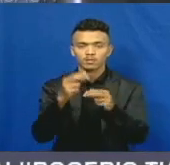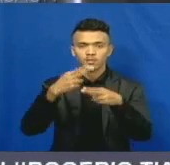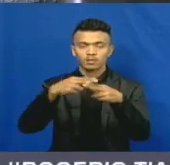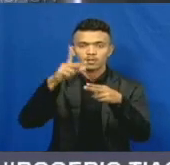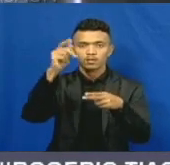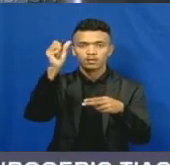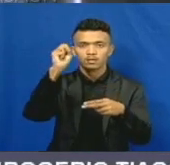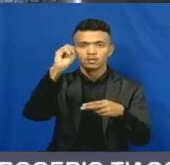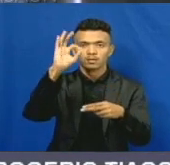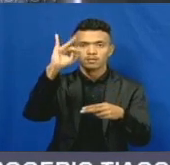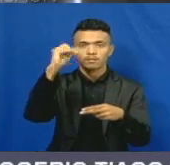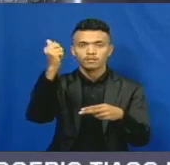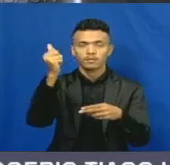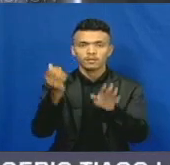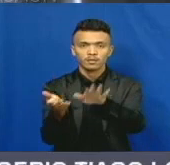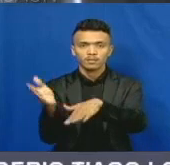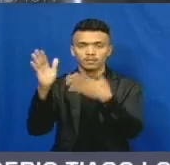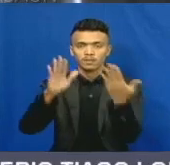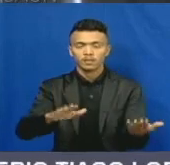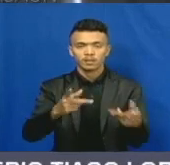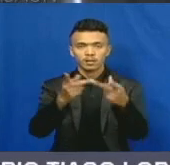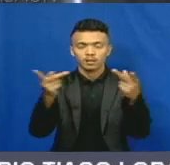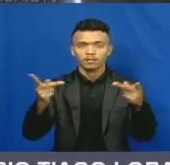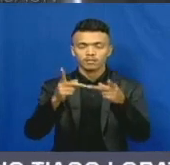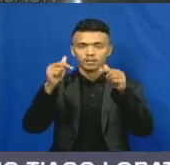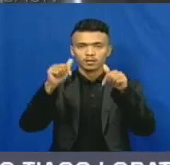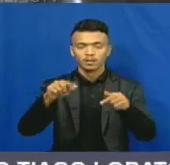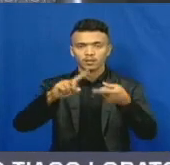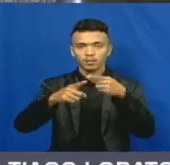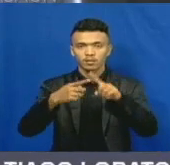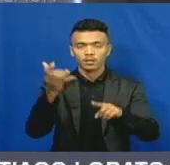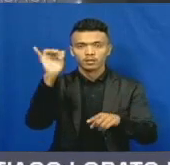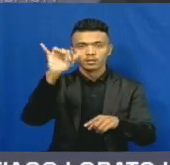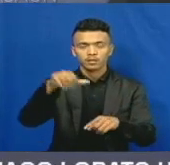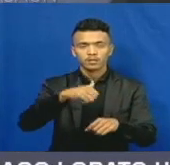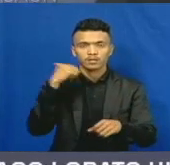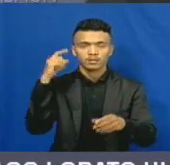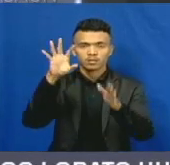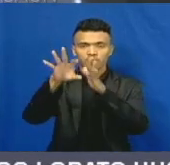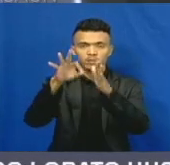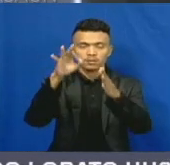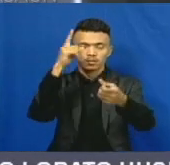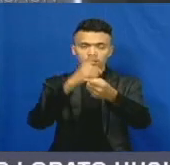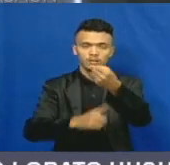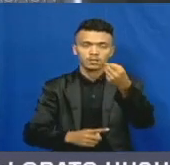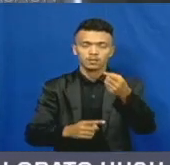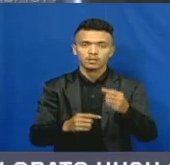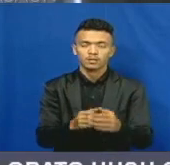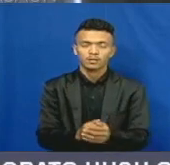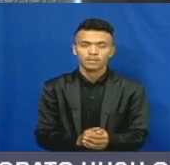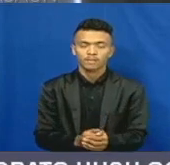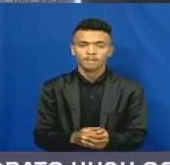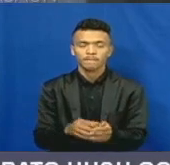Kasafia Mate duni iha fatin refere. No maluk selu hetangkane balukane ketkan